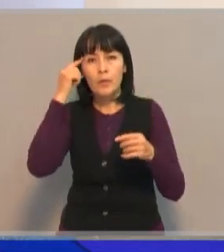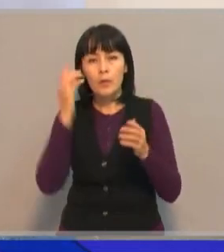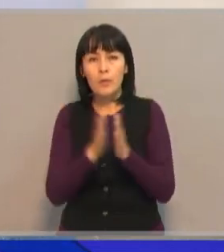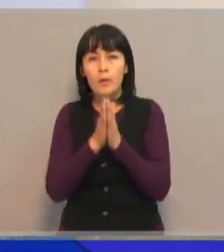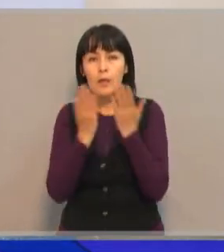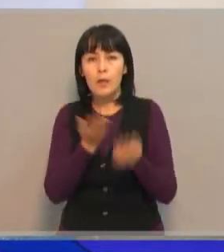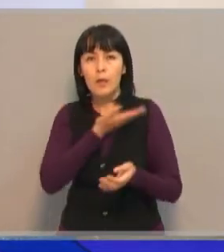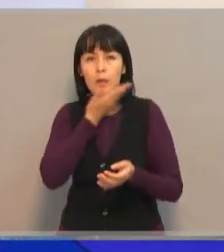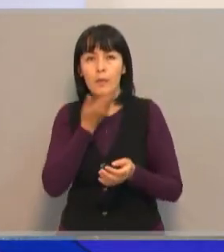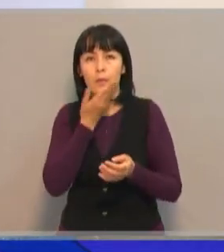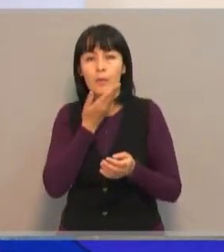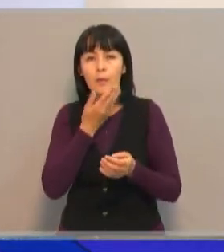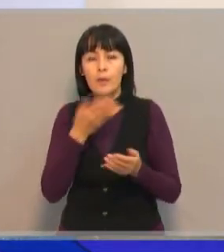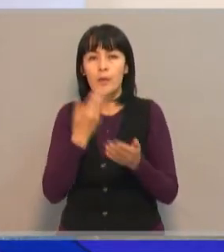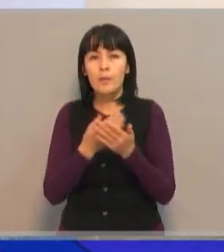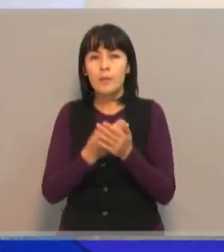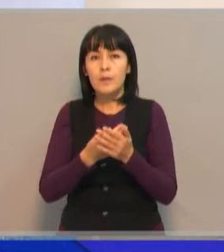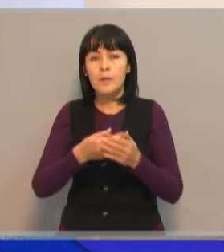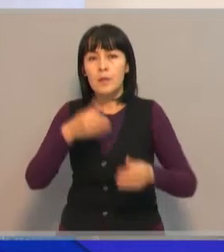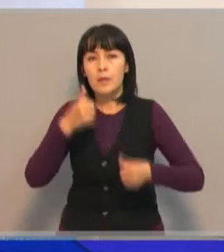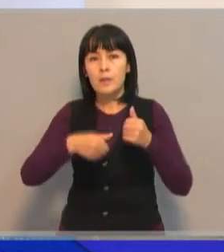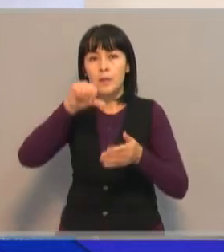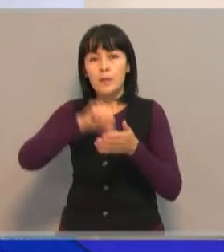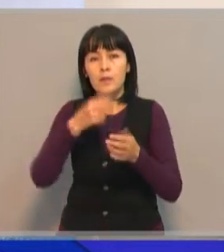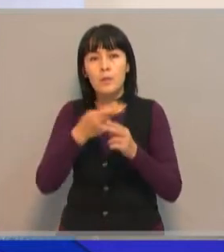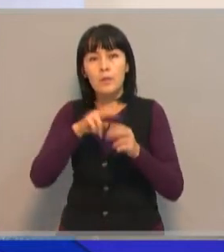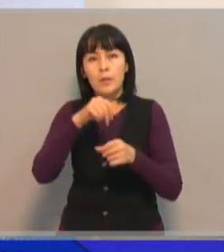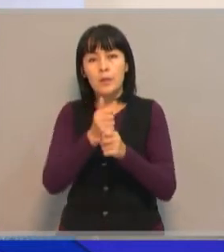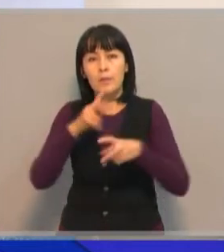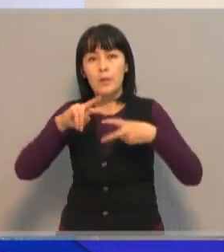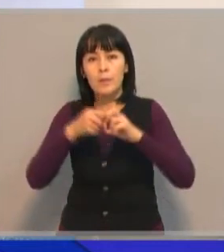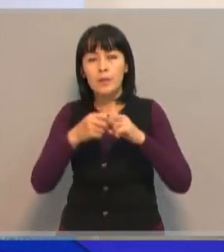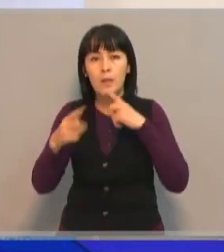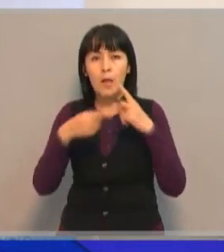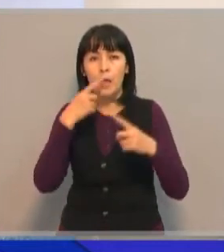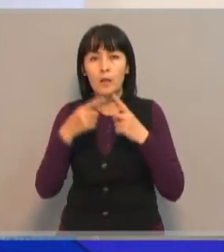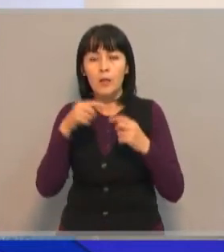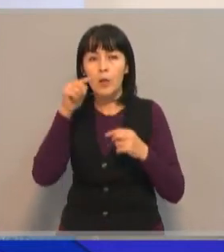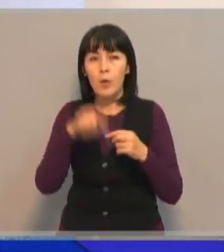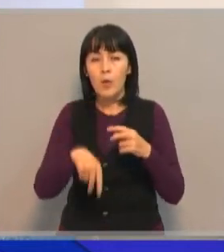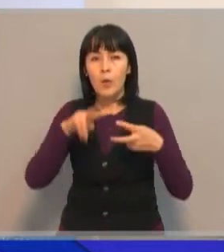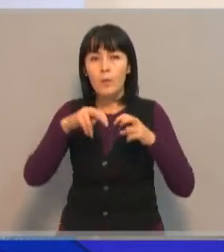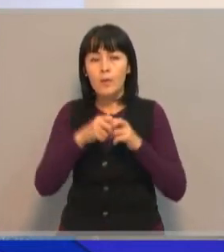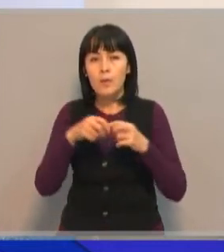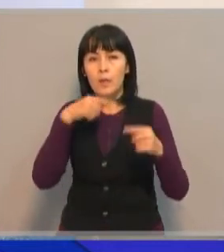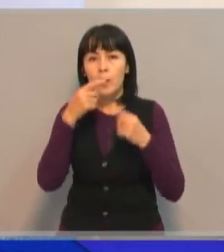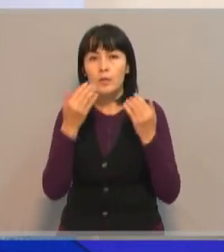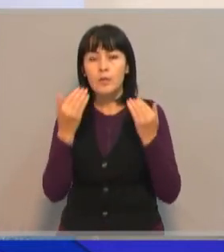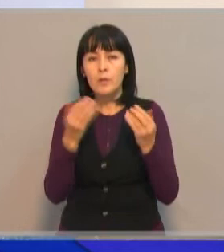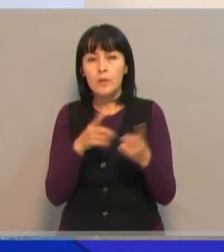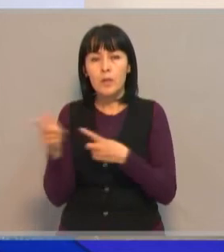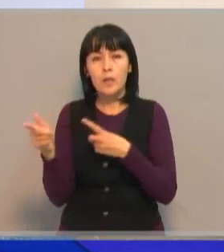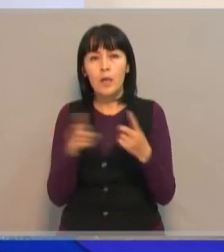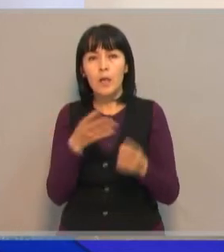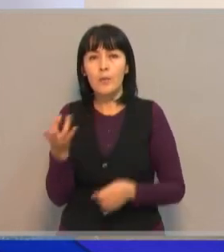кітап оқу. Мысалы, дебатқа қатысқан кезде өте өзекті мәселелер талқыланады. Ол мәселелерді талқылау үшін оған дайын